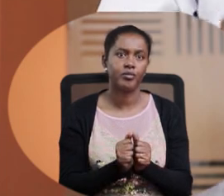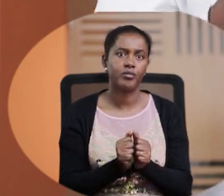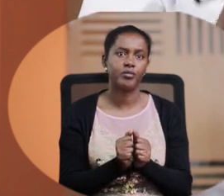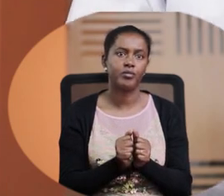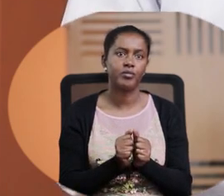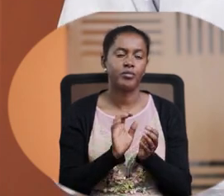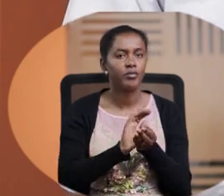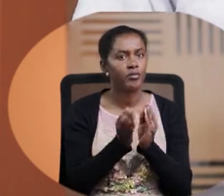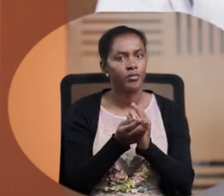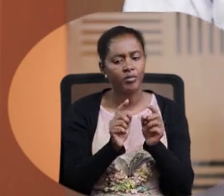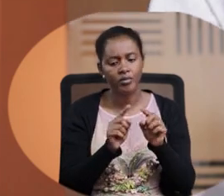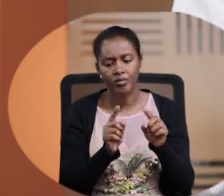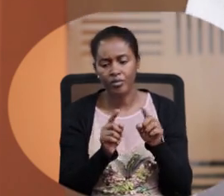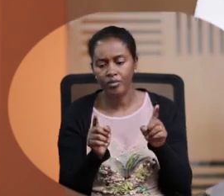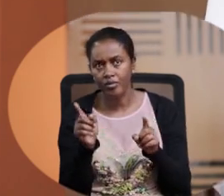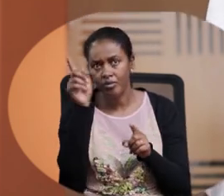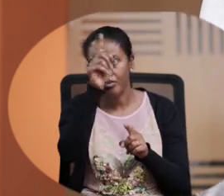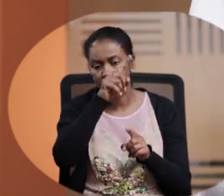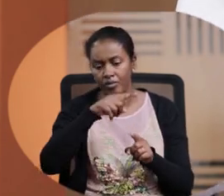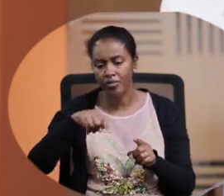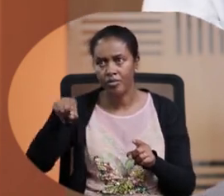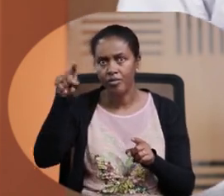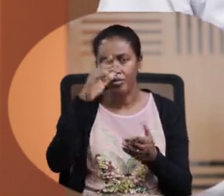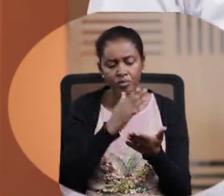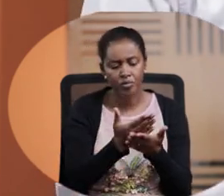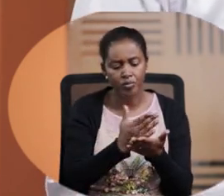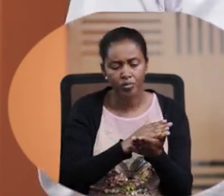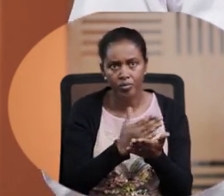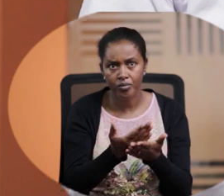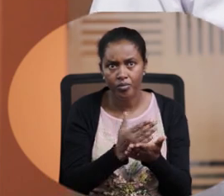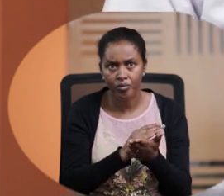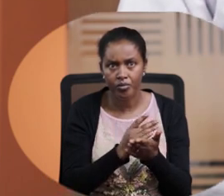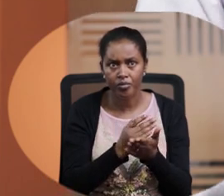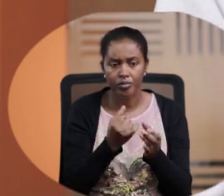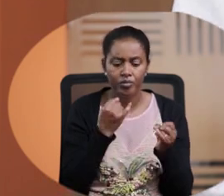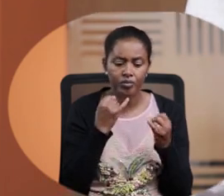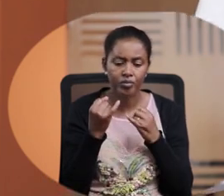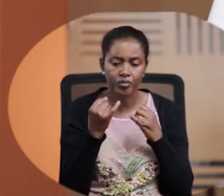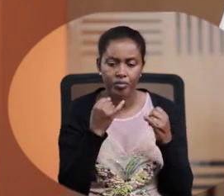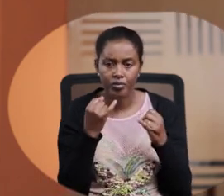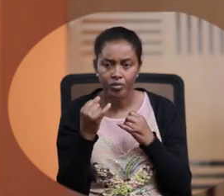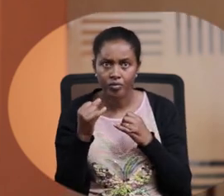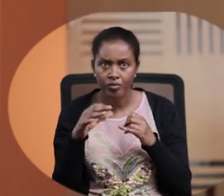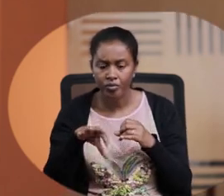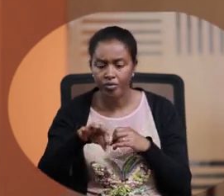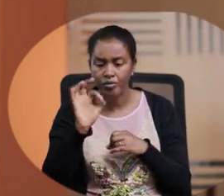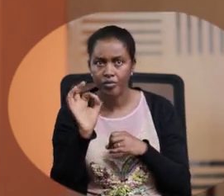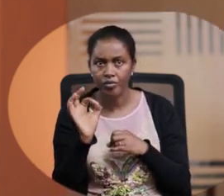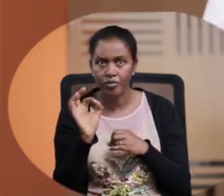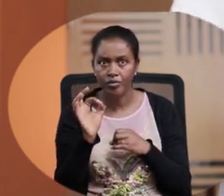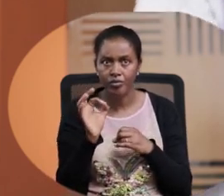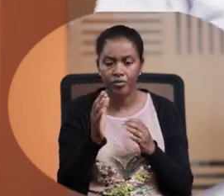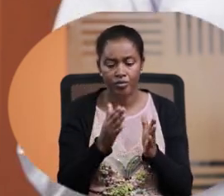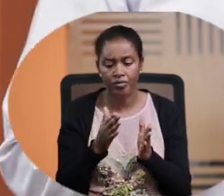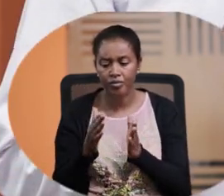waye data funaname sana odefanno nu kenu daf graafi nu gargaru charti pai yoken graafi gengo